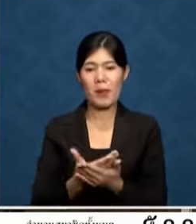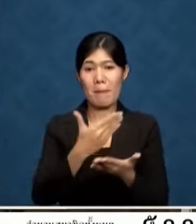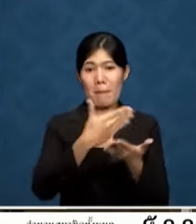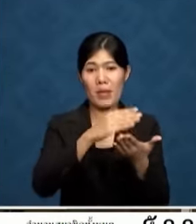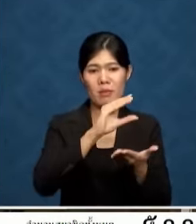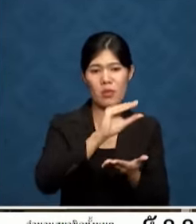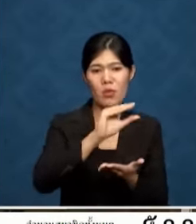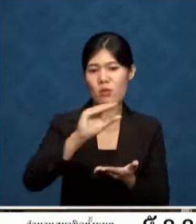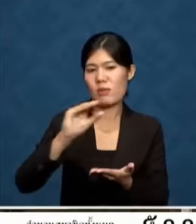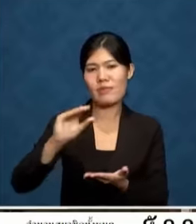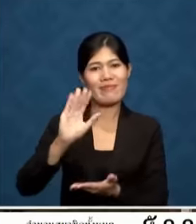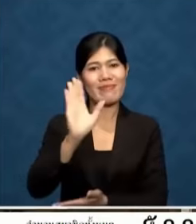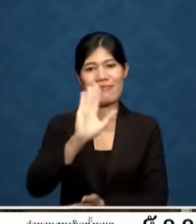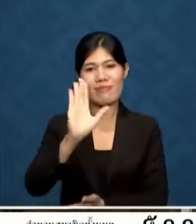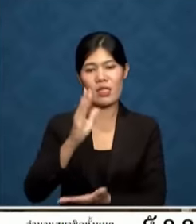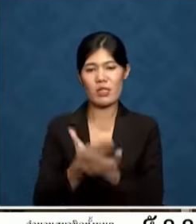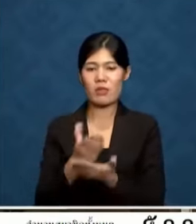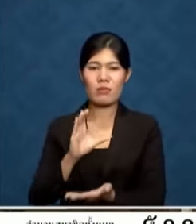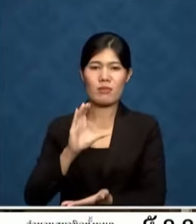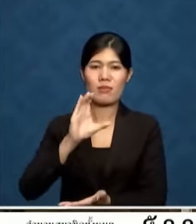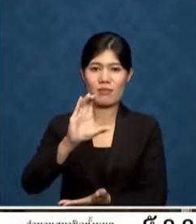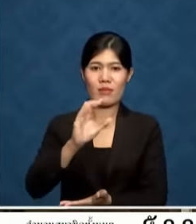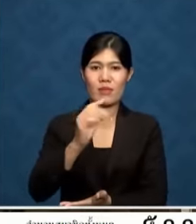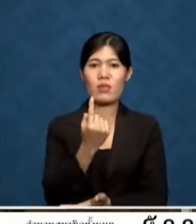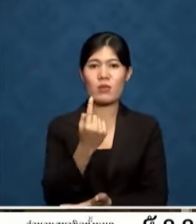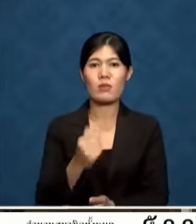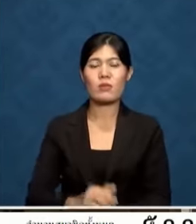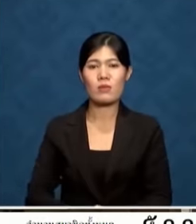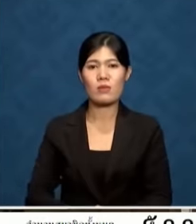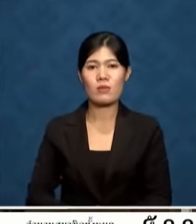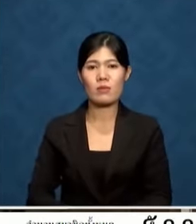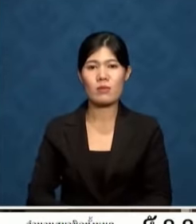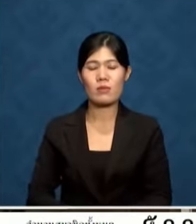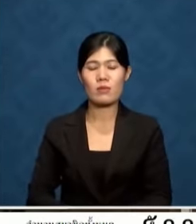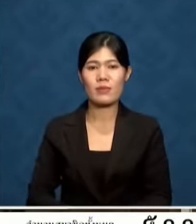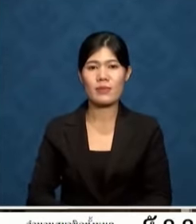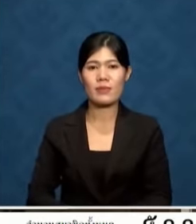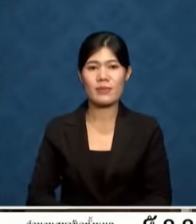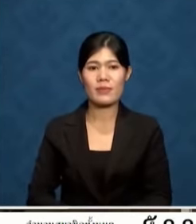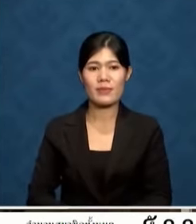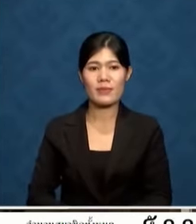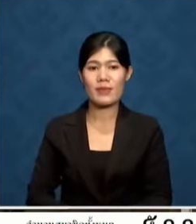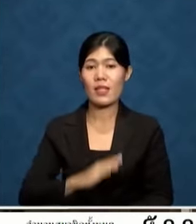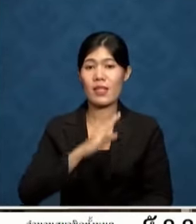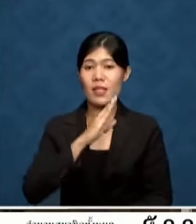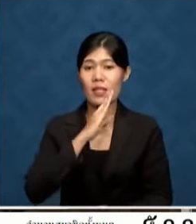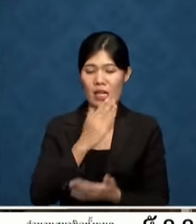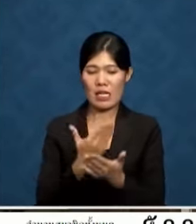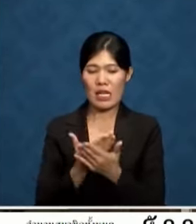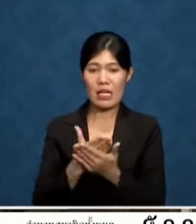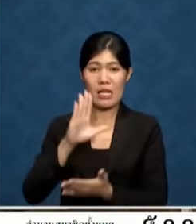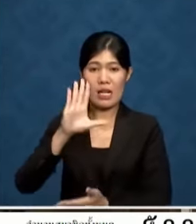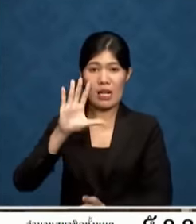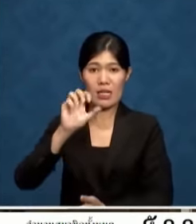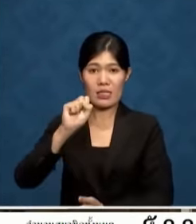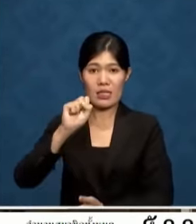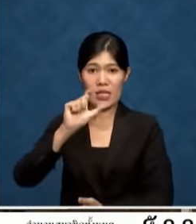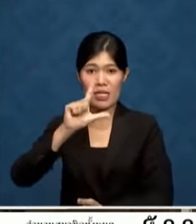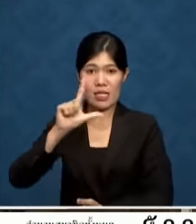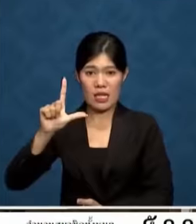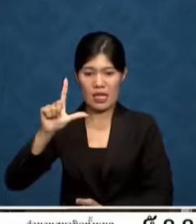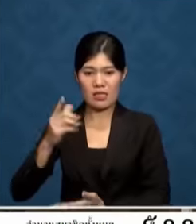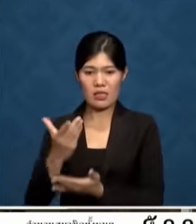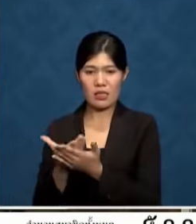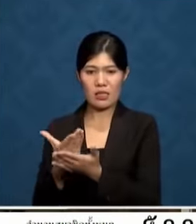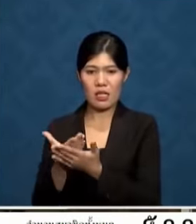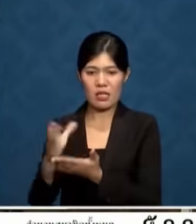เด็ดขาดแปลว่าอะไรแปลว่าถ้าได้ไม่ได้เงินครบ 500,000ล้านก็จะยังไม่